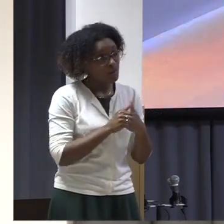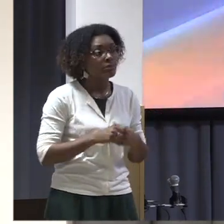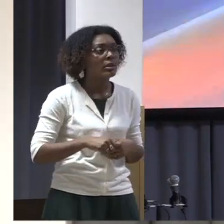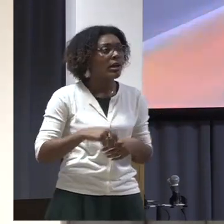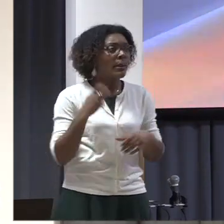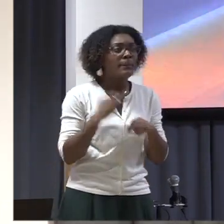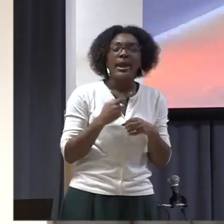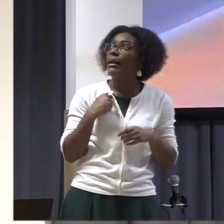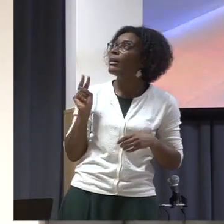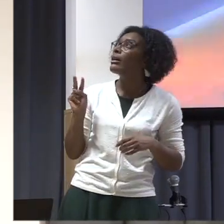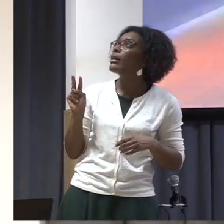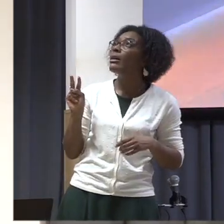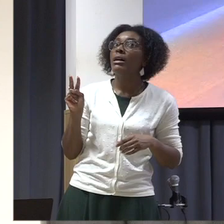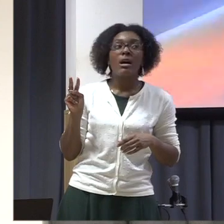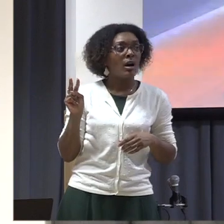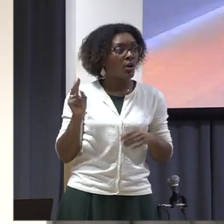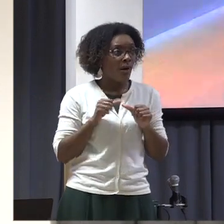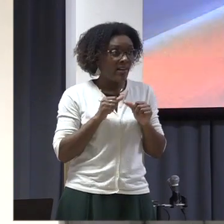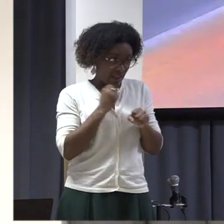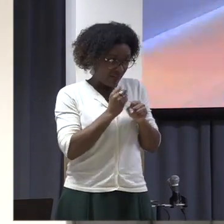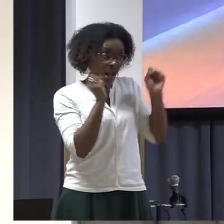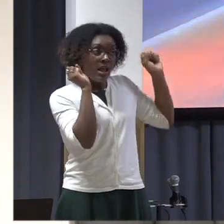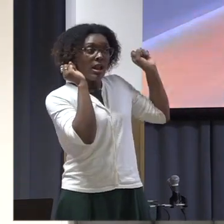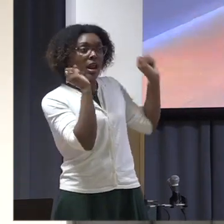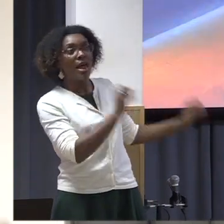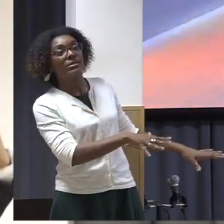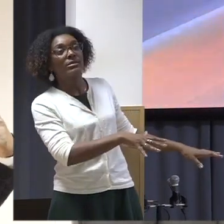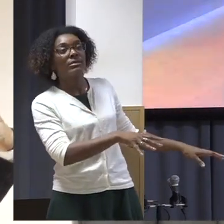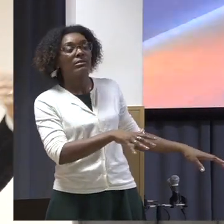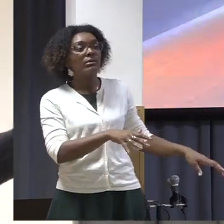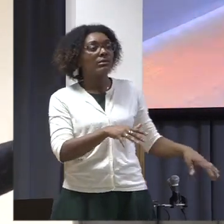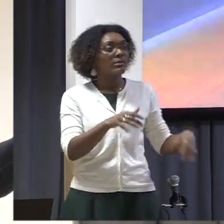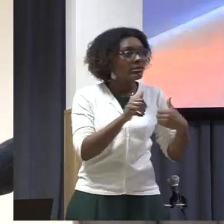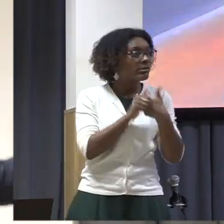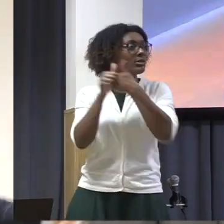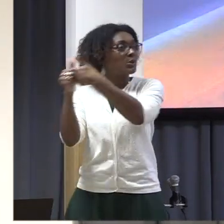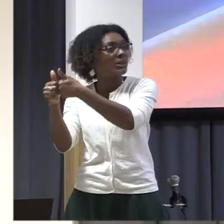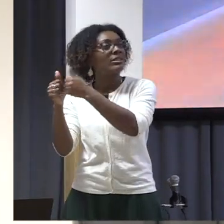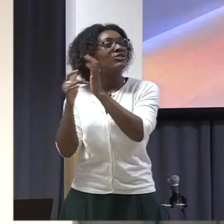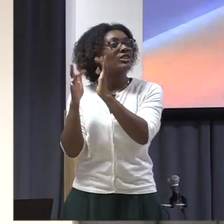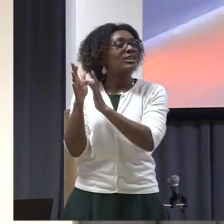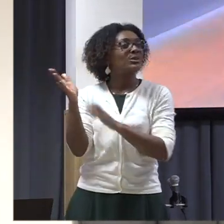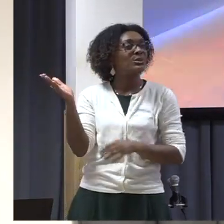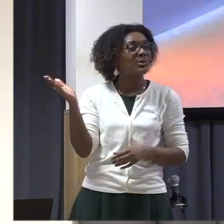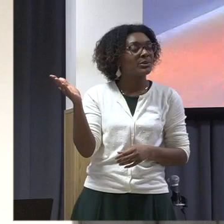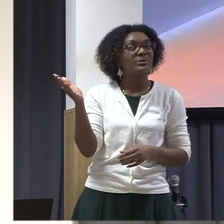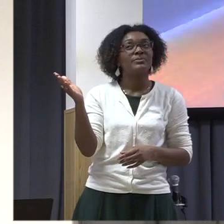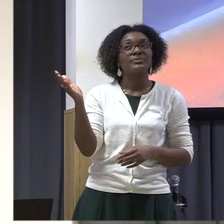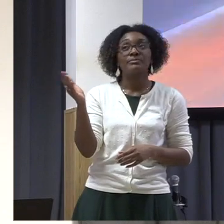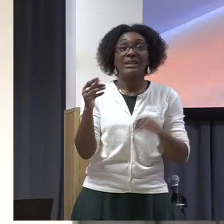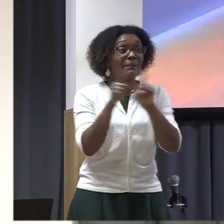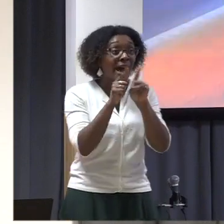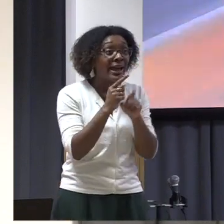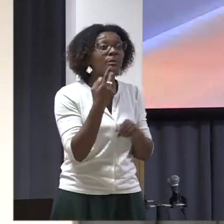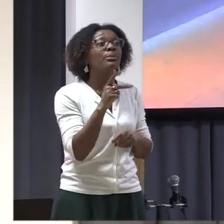cet appel il a quitté ce qu'il faisait pour aller rejoindre le seigneur il en est de même de son